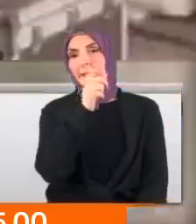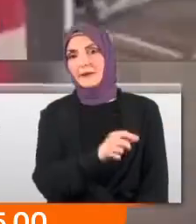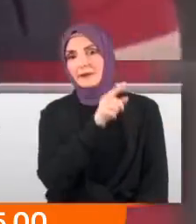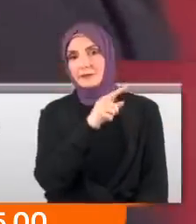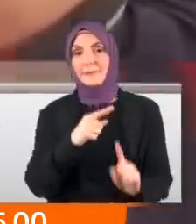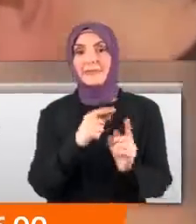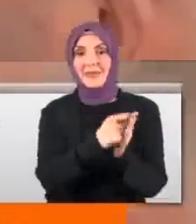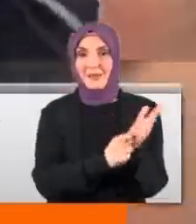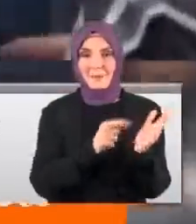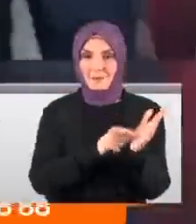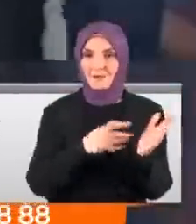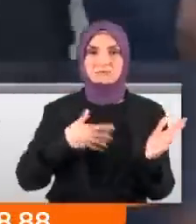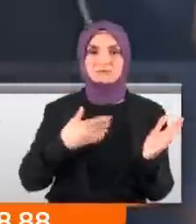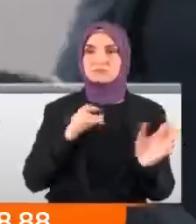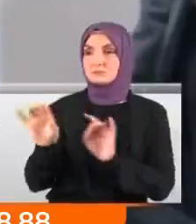etti.